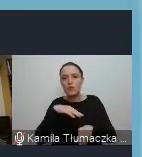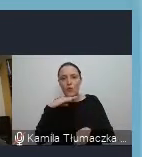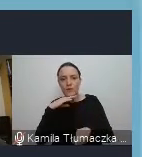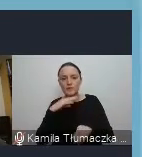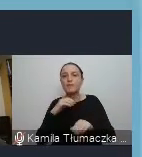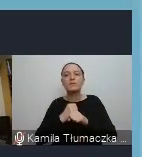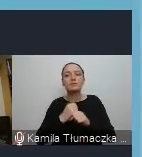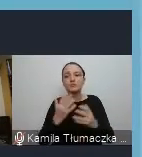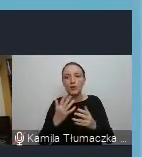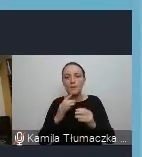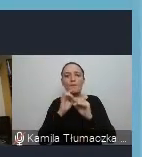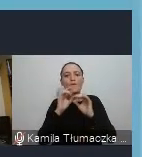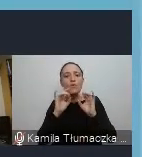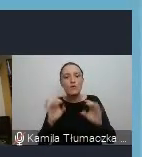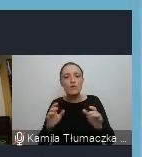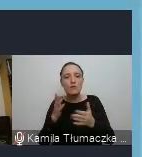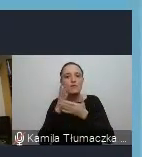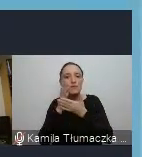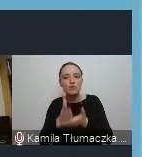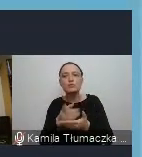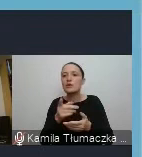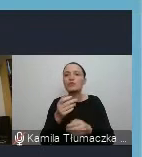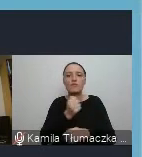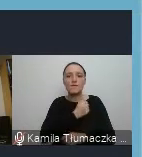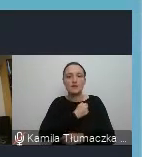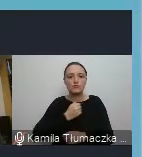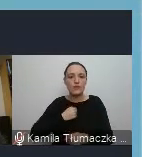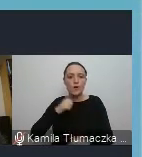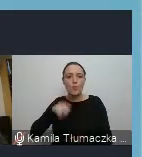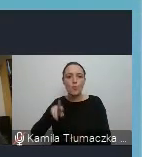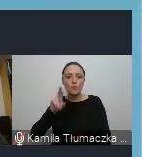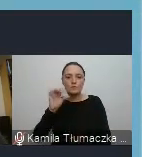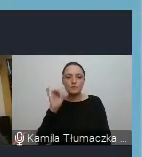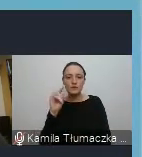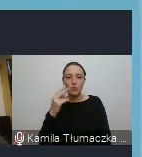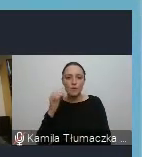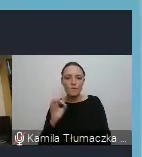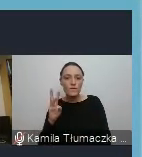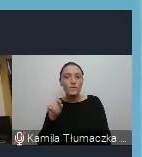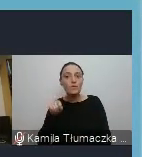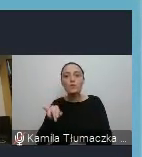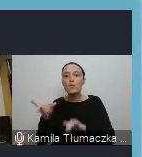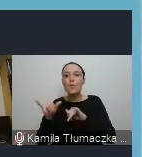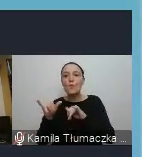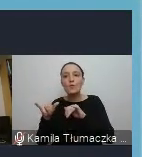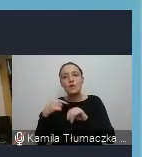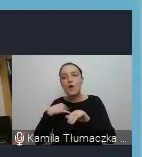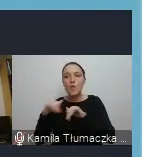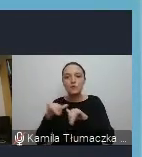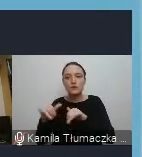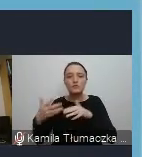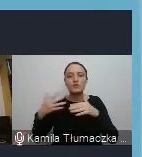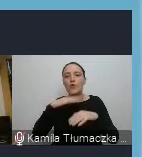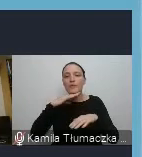poradni psychologiczno-pedagogicznej numer 19 na warszawskim Ursynowie. Tam też jestem koordynatorem logopedycznej sieci